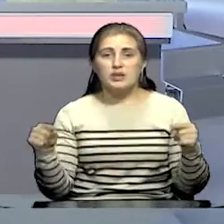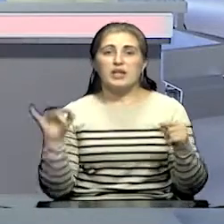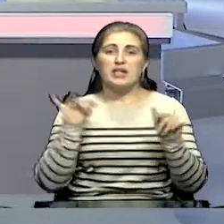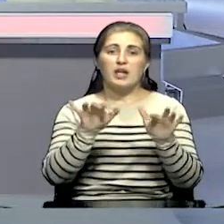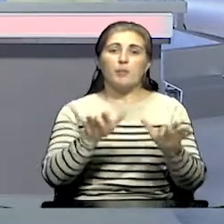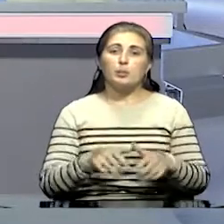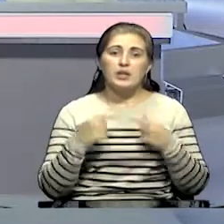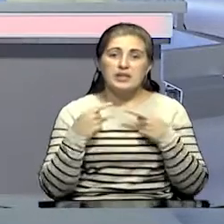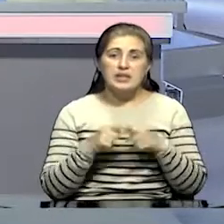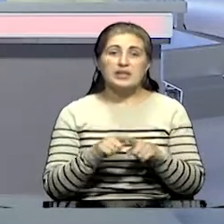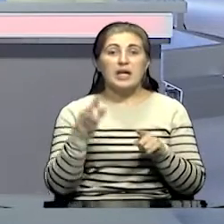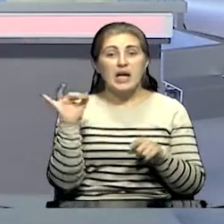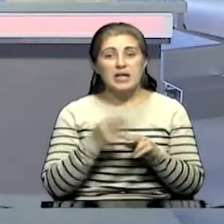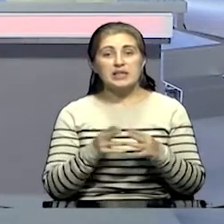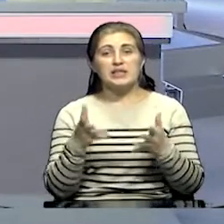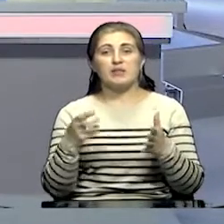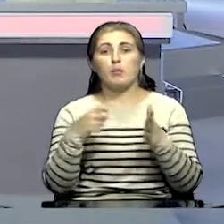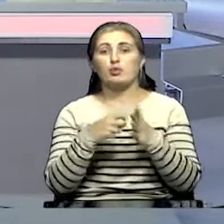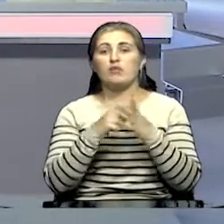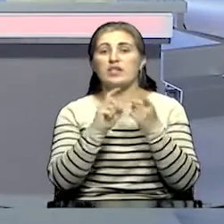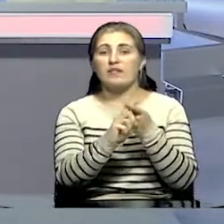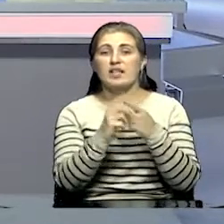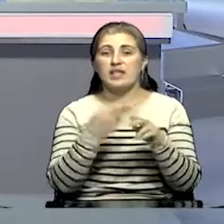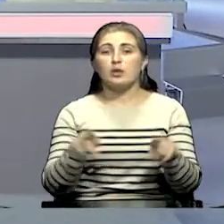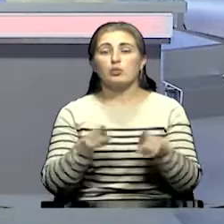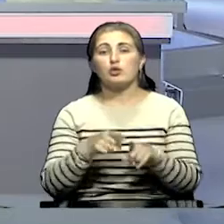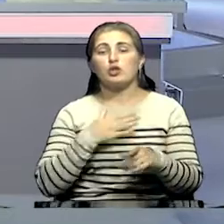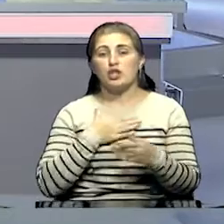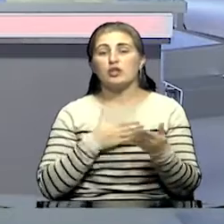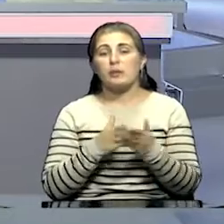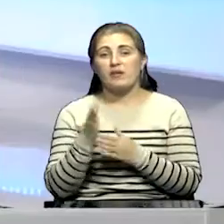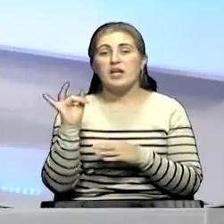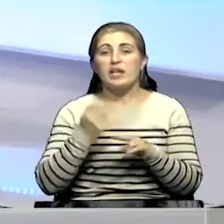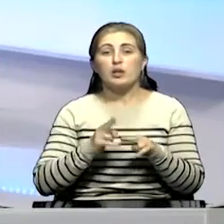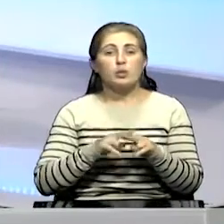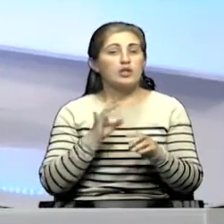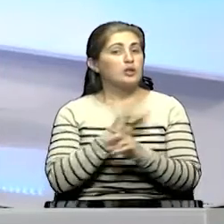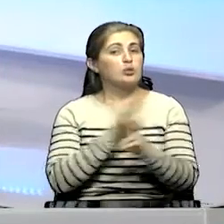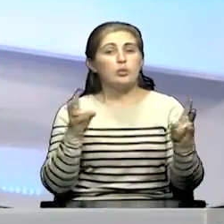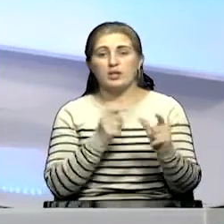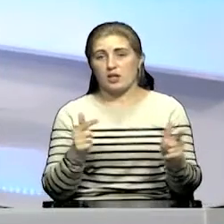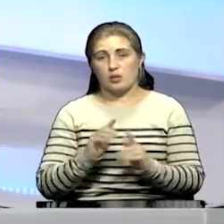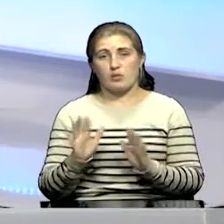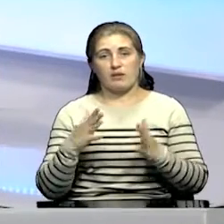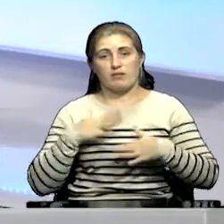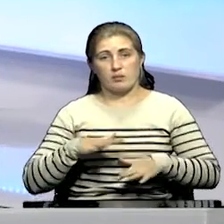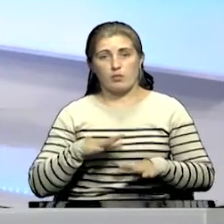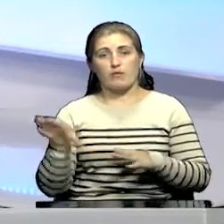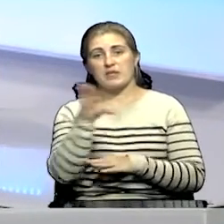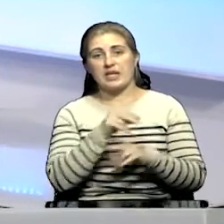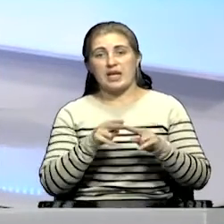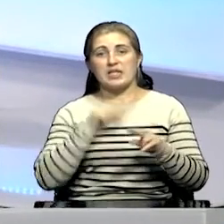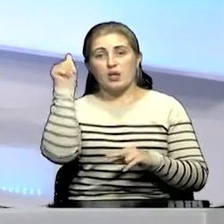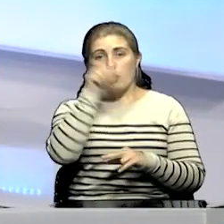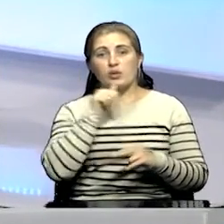техники это естественно почтовая связь тоже это наше направление и которые никто не готовили в крыму во все эти годы и